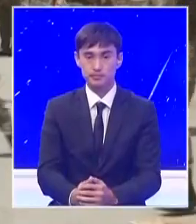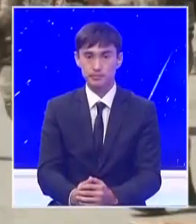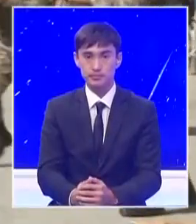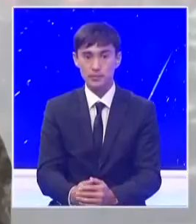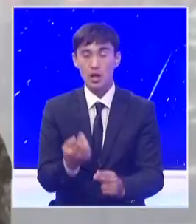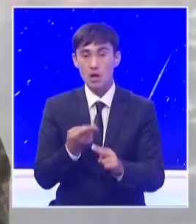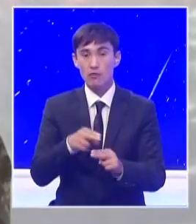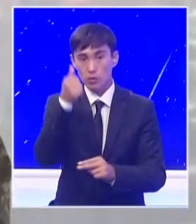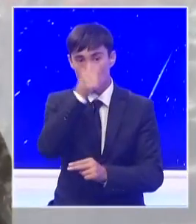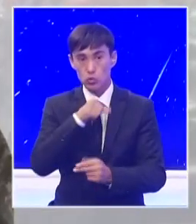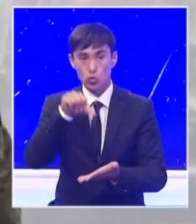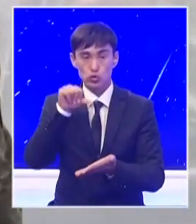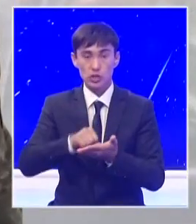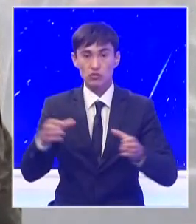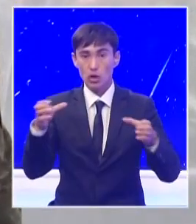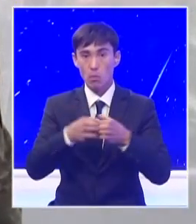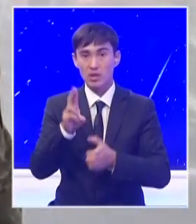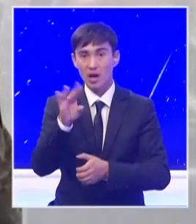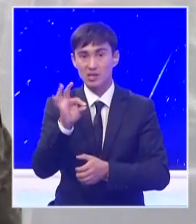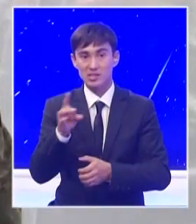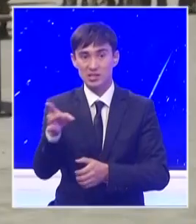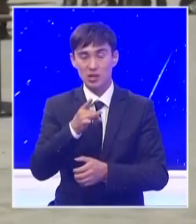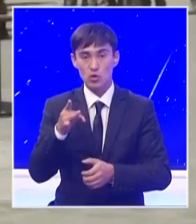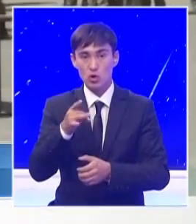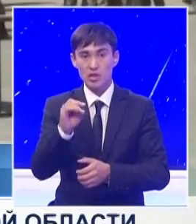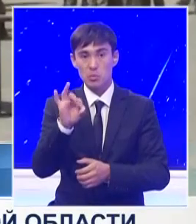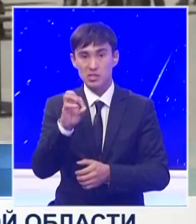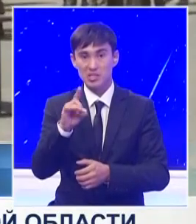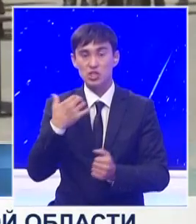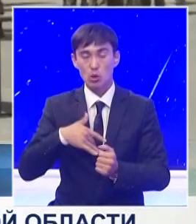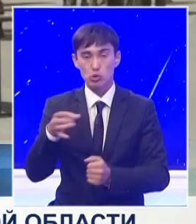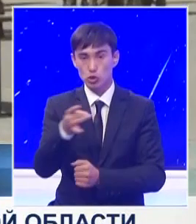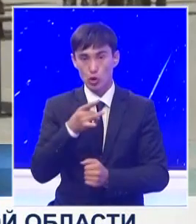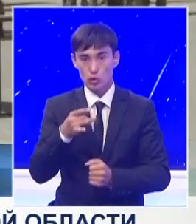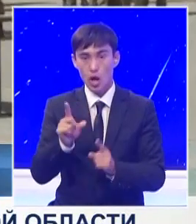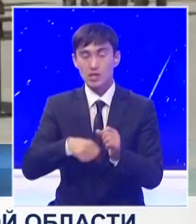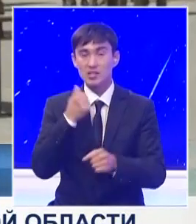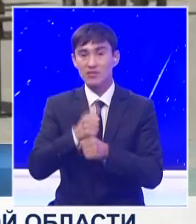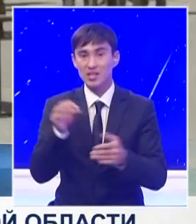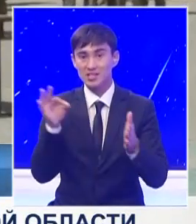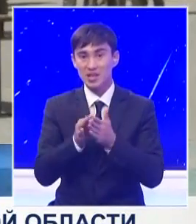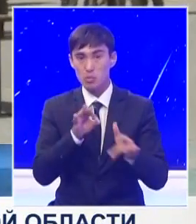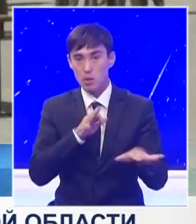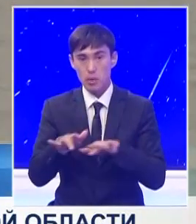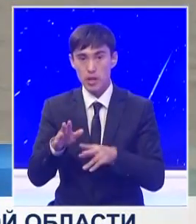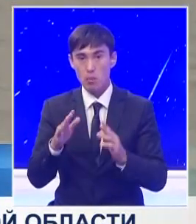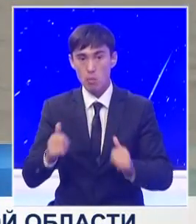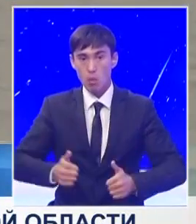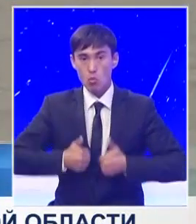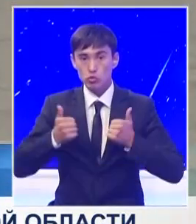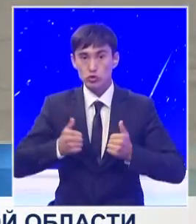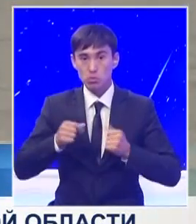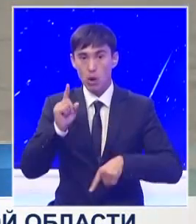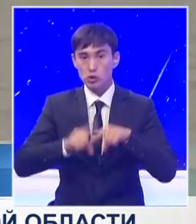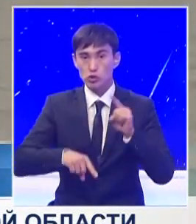В этом году участвуют команды Карасайского, Еңбекшіқазақского и Жамбылского районов. Основная цель мероприятия – пробудить в детях